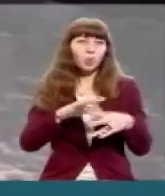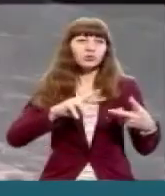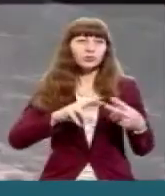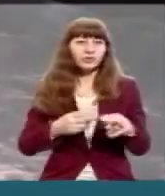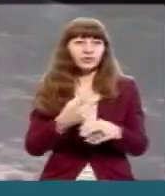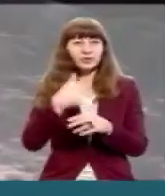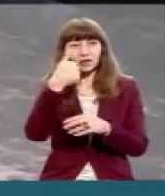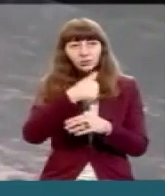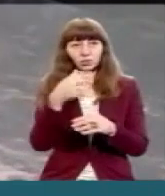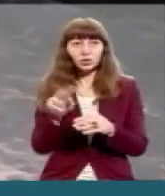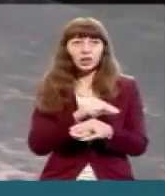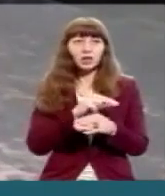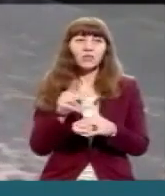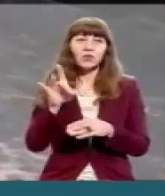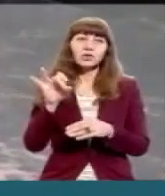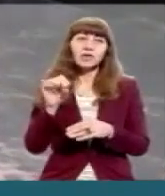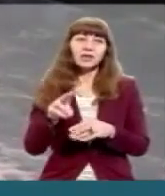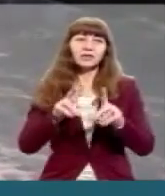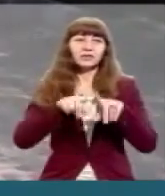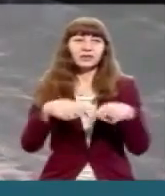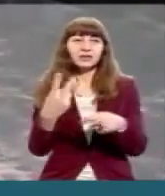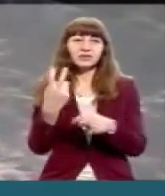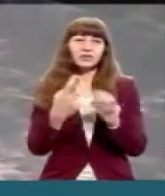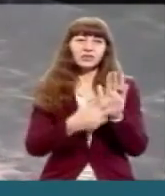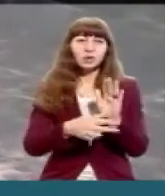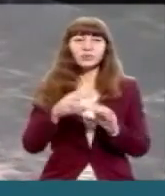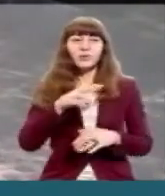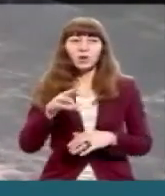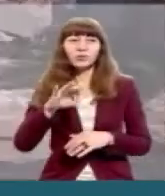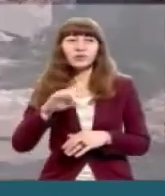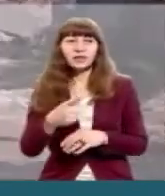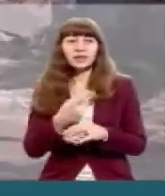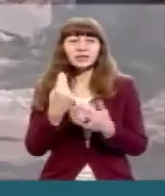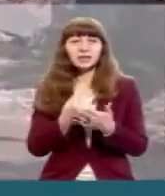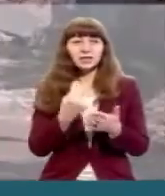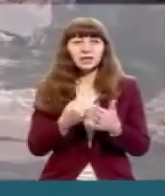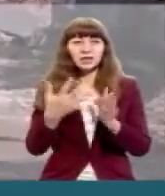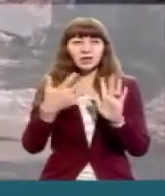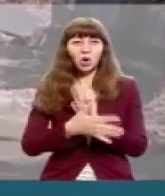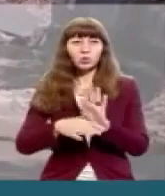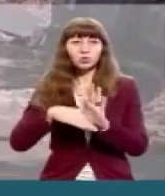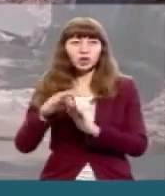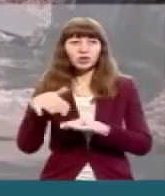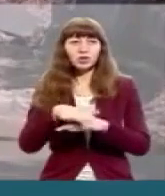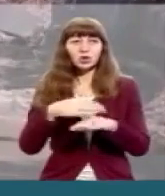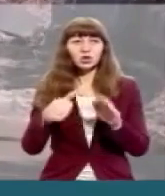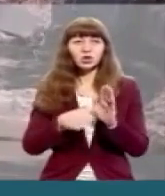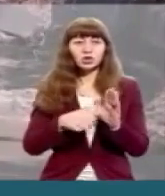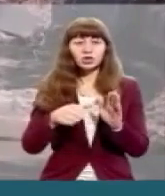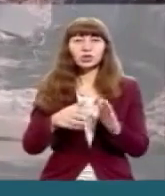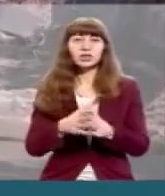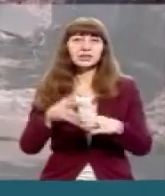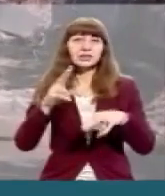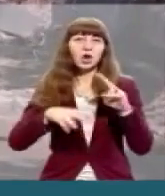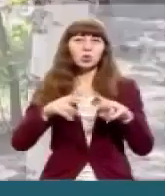В этом году на реконструкцию фонтанов выделили 280 миллионов тенге. Эти средства затратят на благоустройство 6 водных